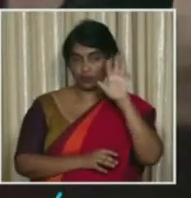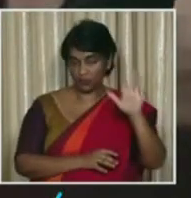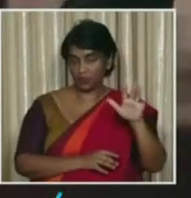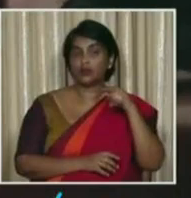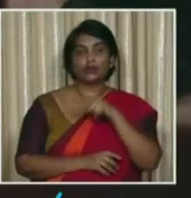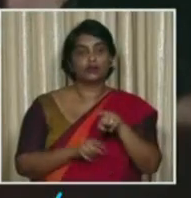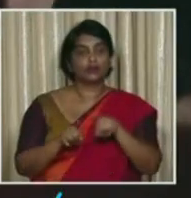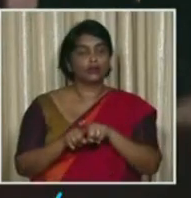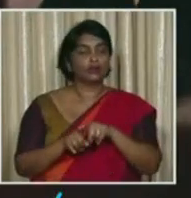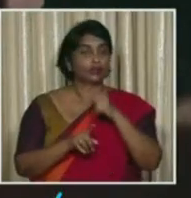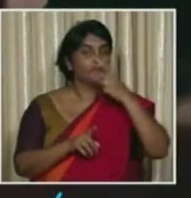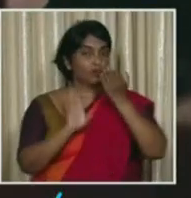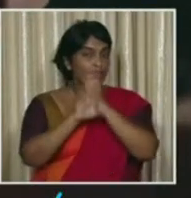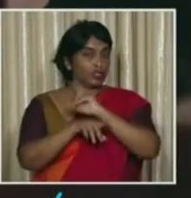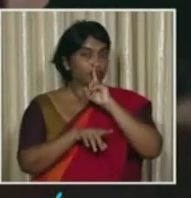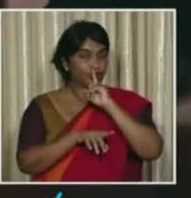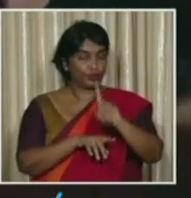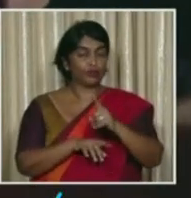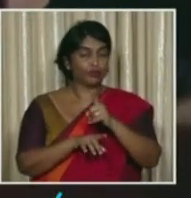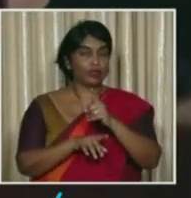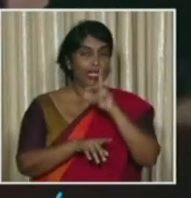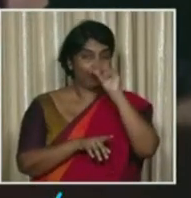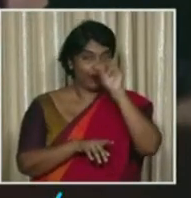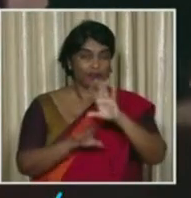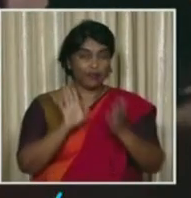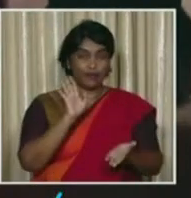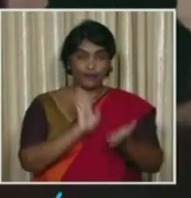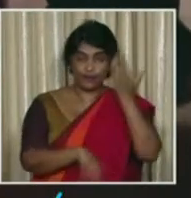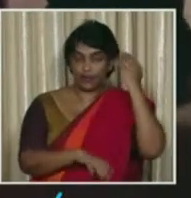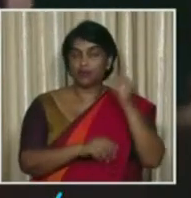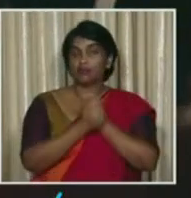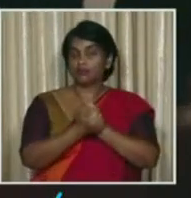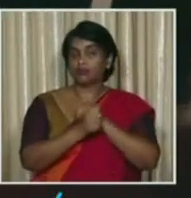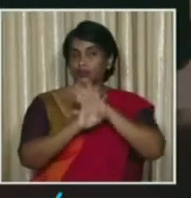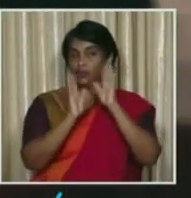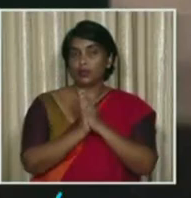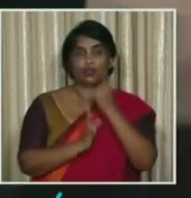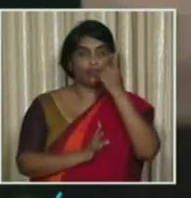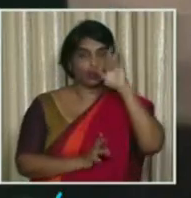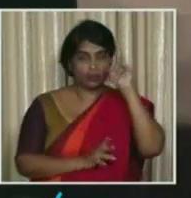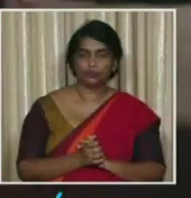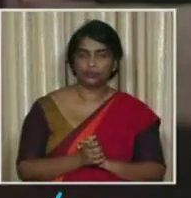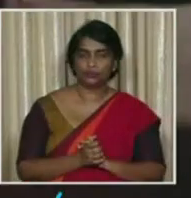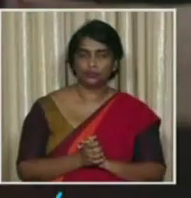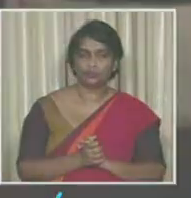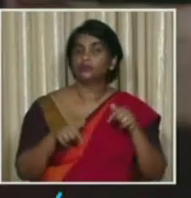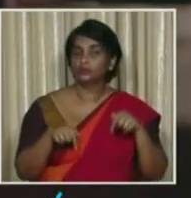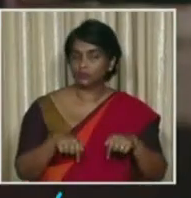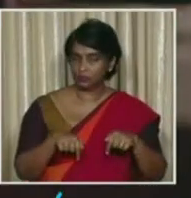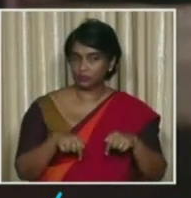ඒ අනුව උක්ත තුනෙහි සඳහන් සංඛ්‍යාව ඉක්මවා මේ වන විට රඳවා තබා සිටින රඳවියන් සංඛ්‍යාව 14609යි.